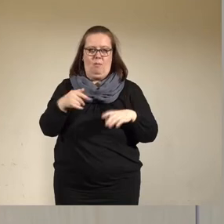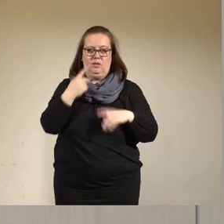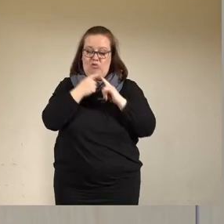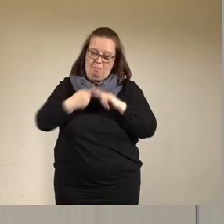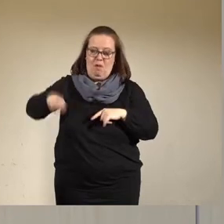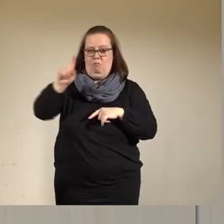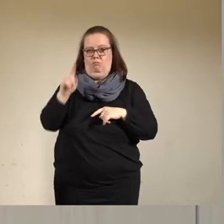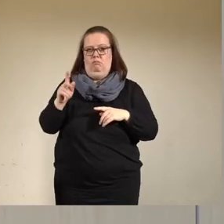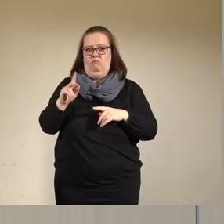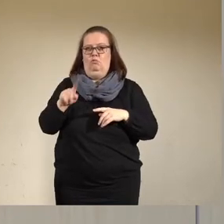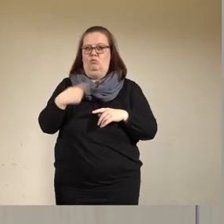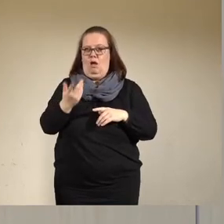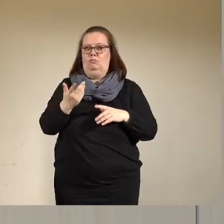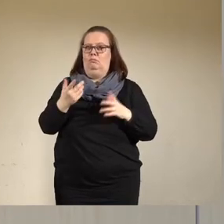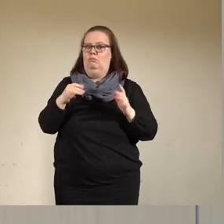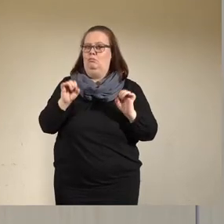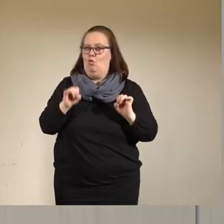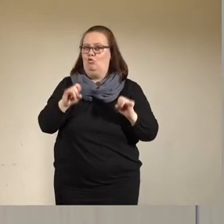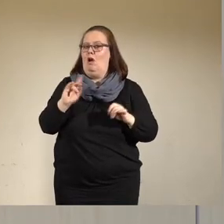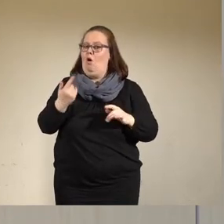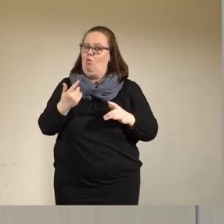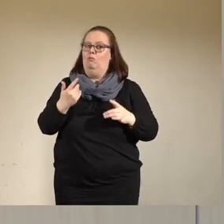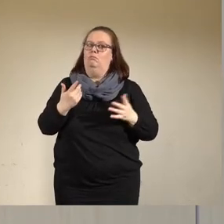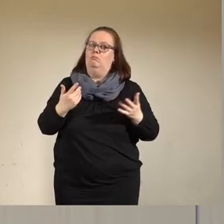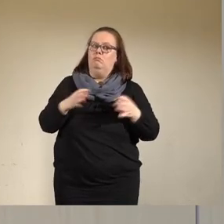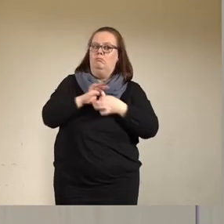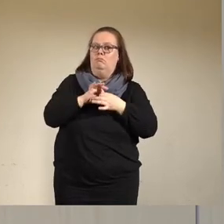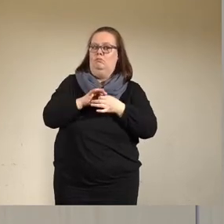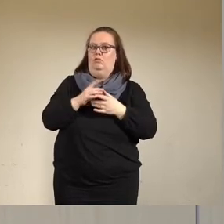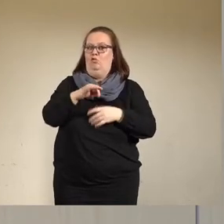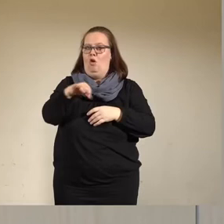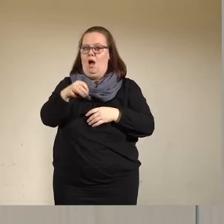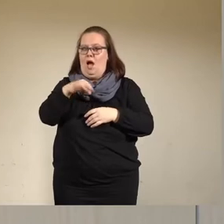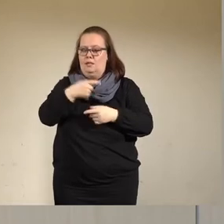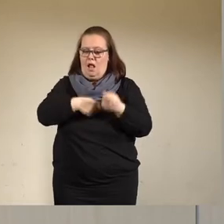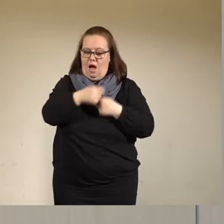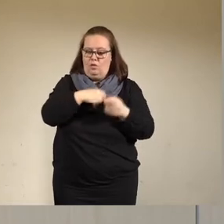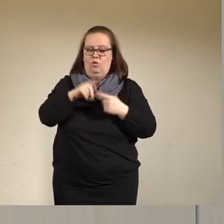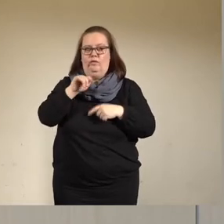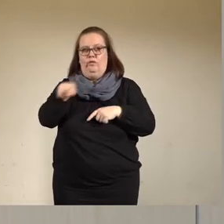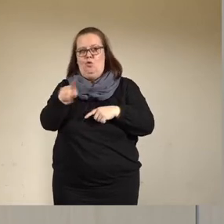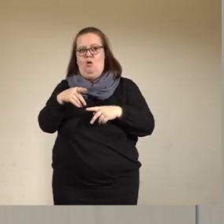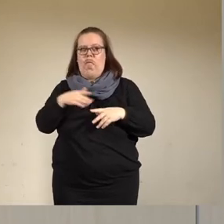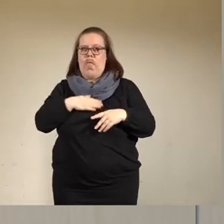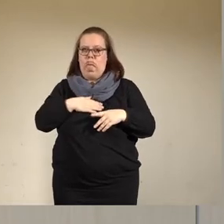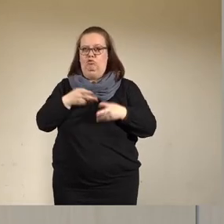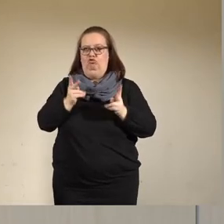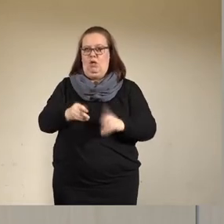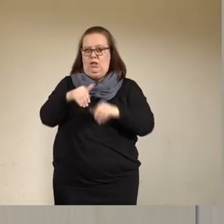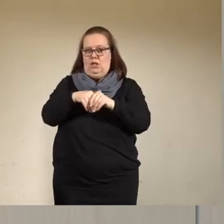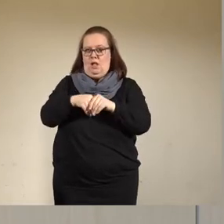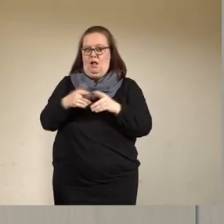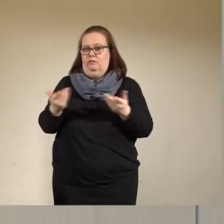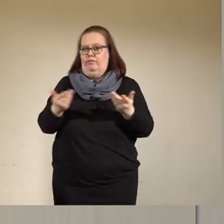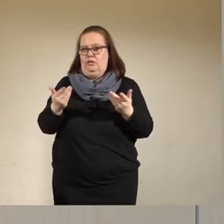werden das dann unter den Gegebenheiten, auch unter der Frage, was das für den Einzelhandel, was das für die Attraktivität der Innenstadt